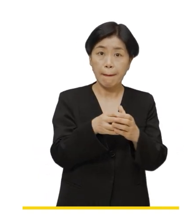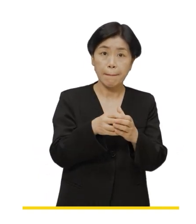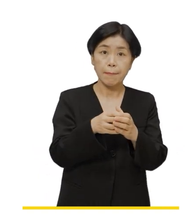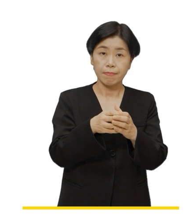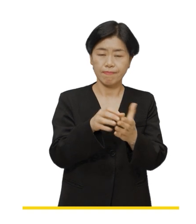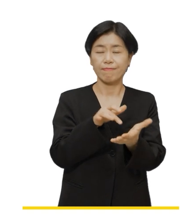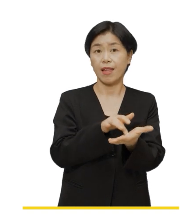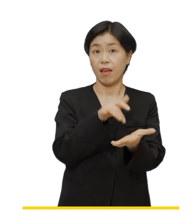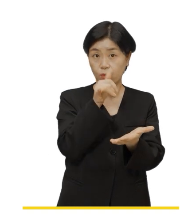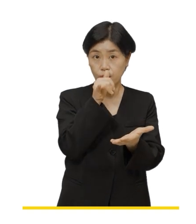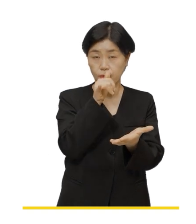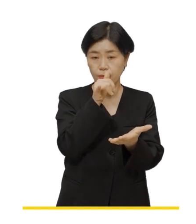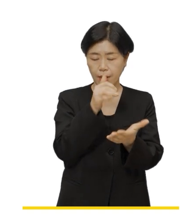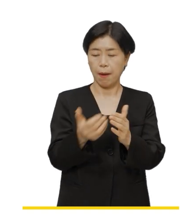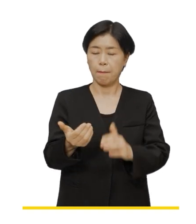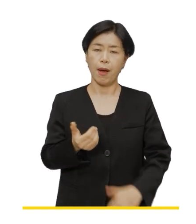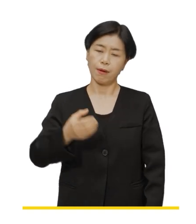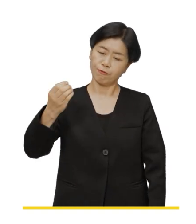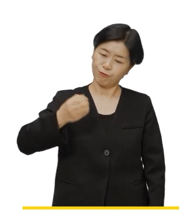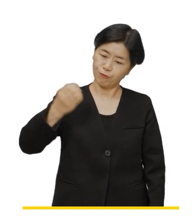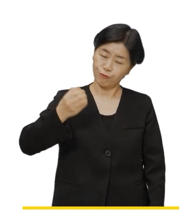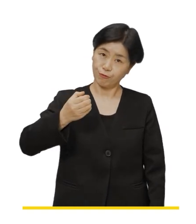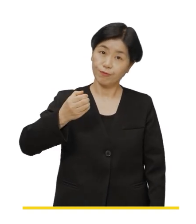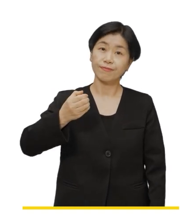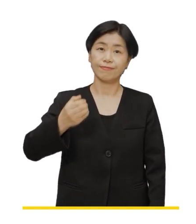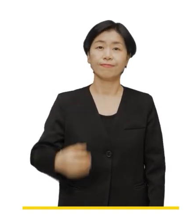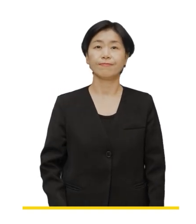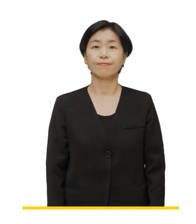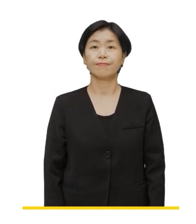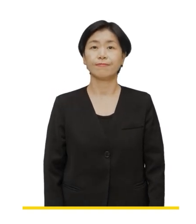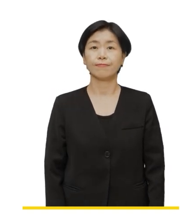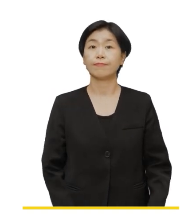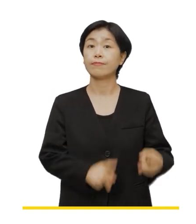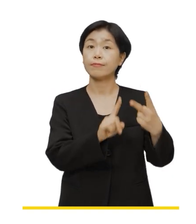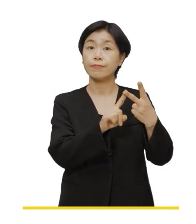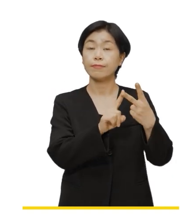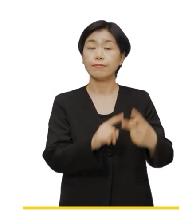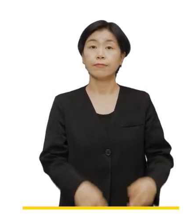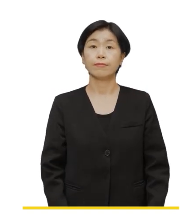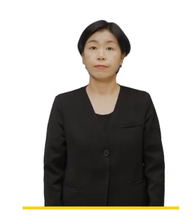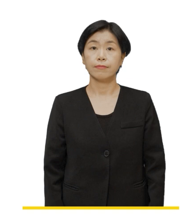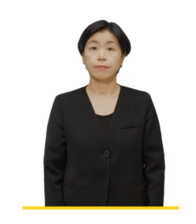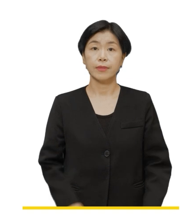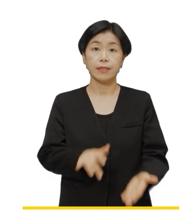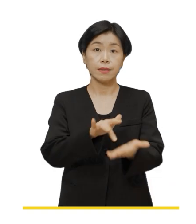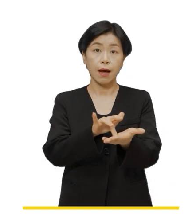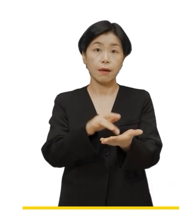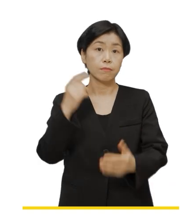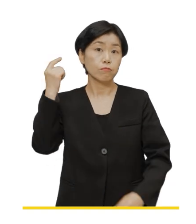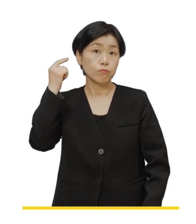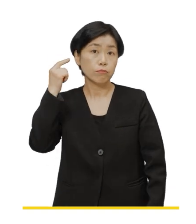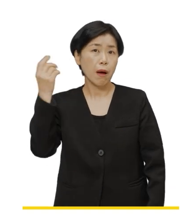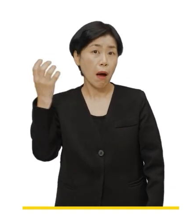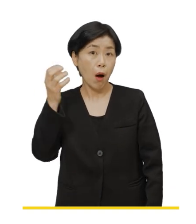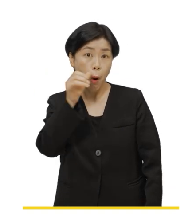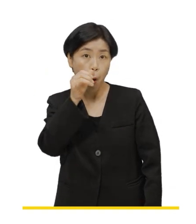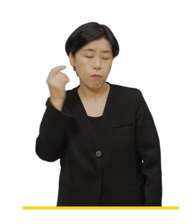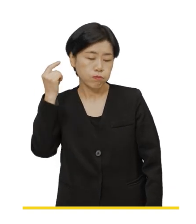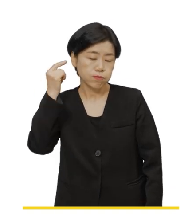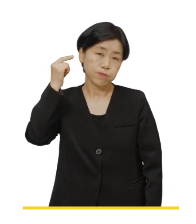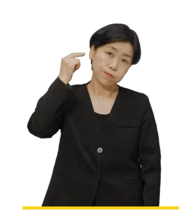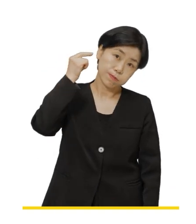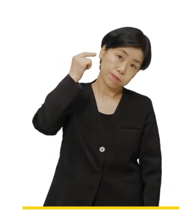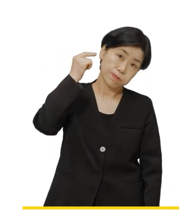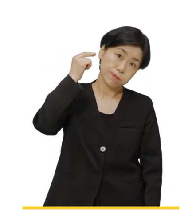약은 사용하기 전에 충분히 흔들어 섞어요. 두 번째, 약 넣을 쪽의 귀가 위를